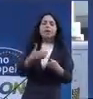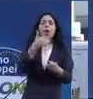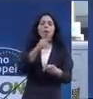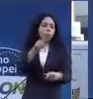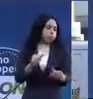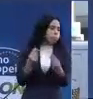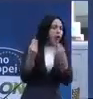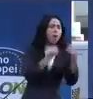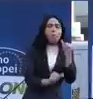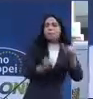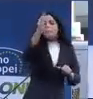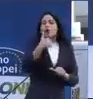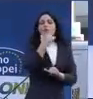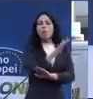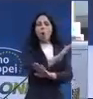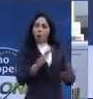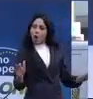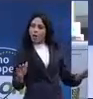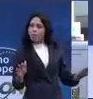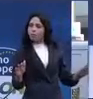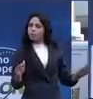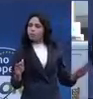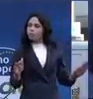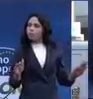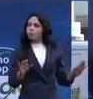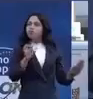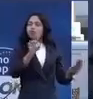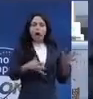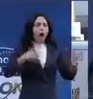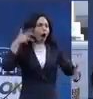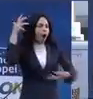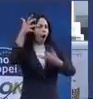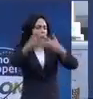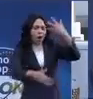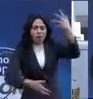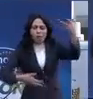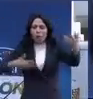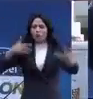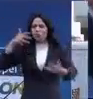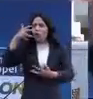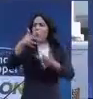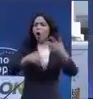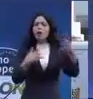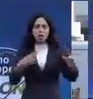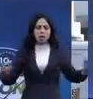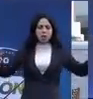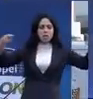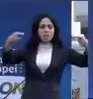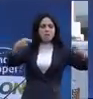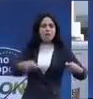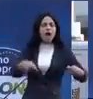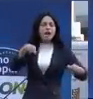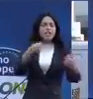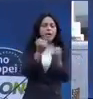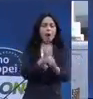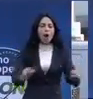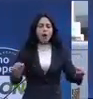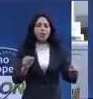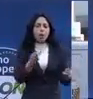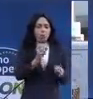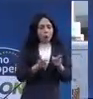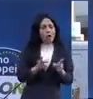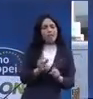meloni che vota contro C'è un caos che non investe nelle democrazie solamente la